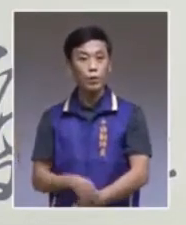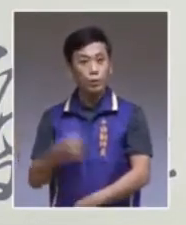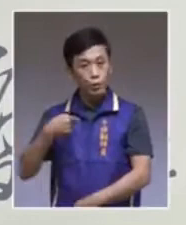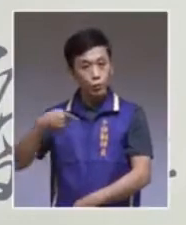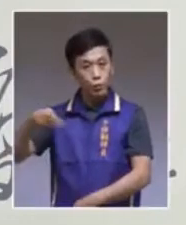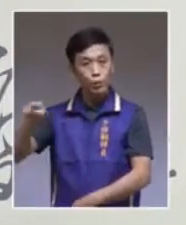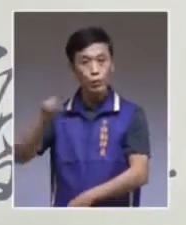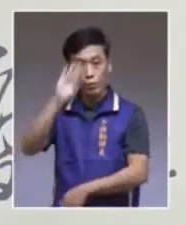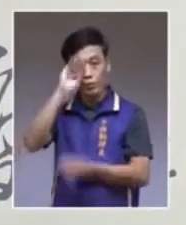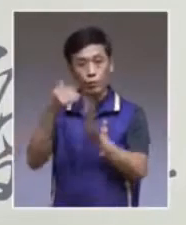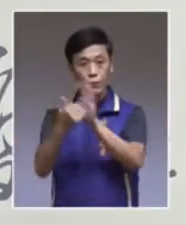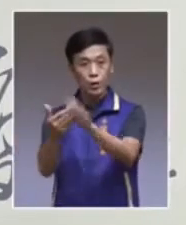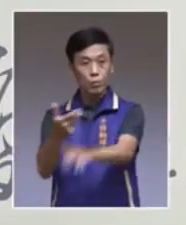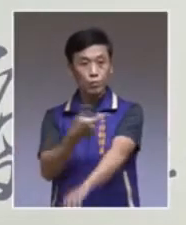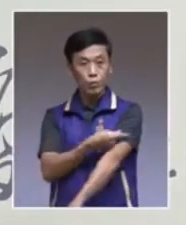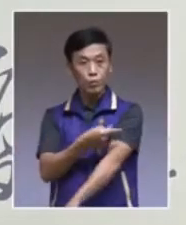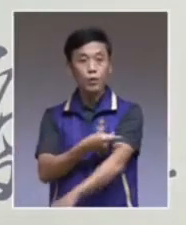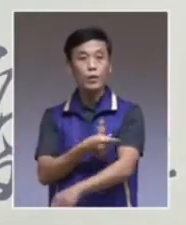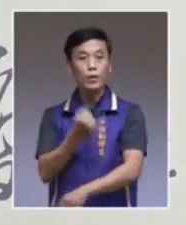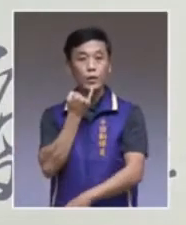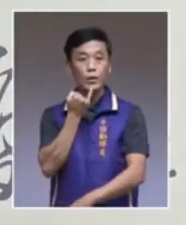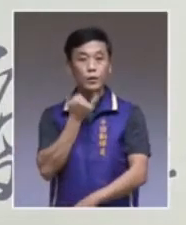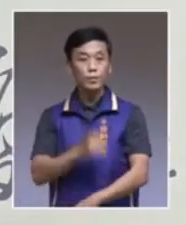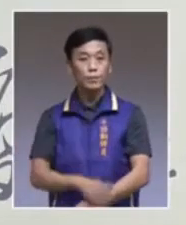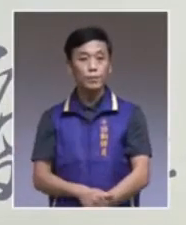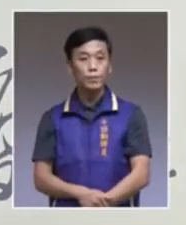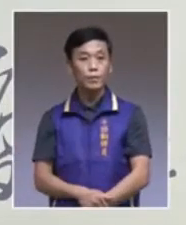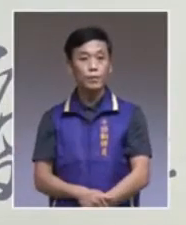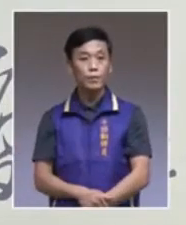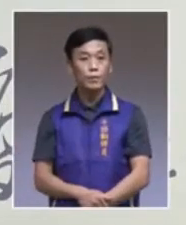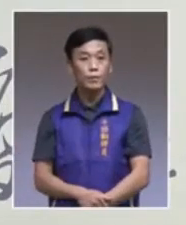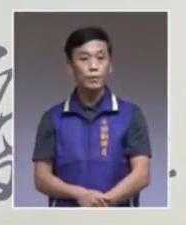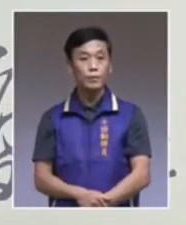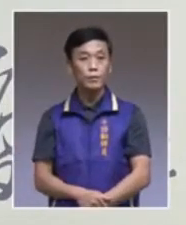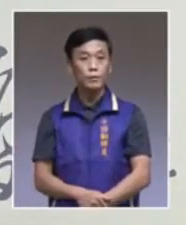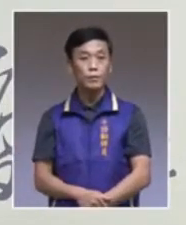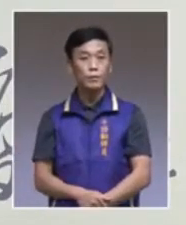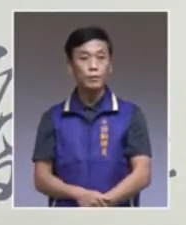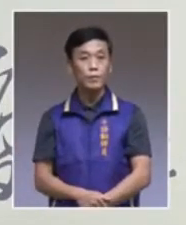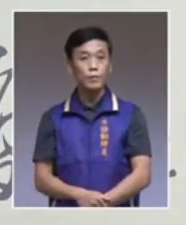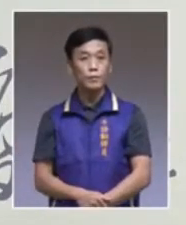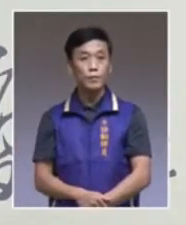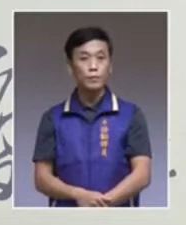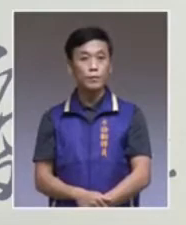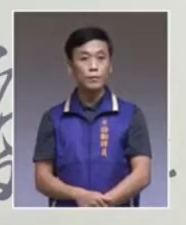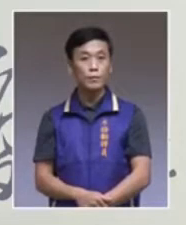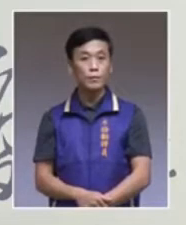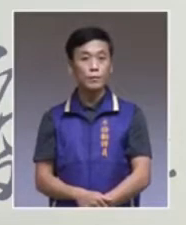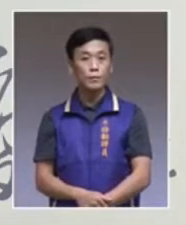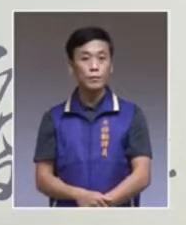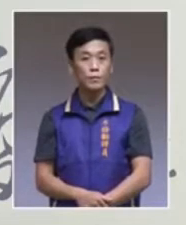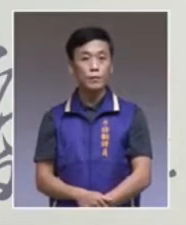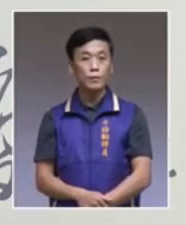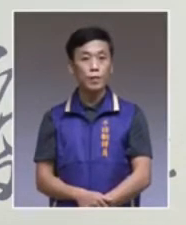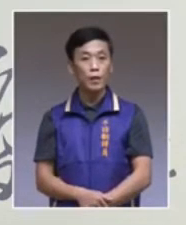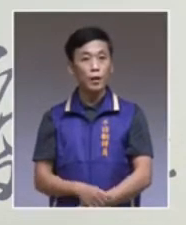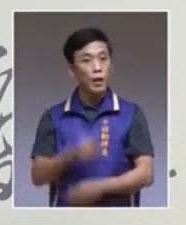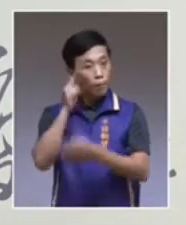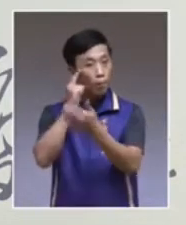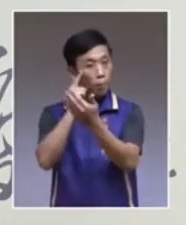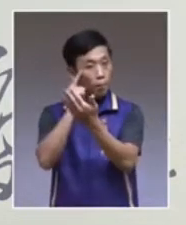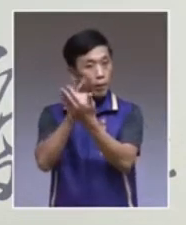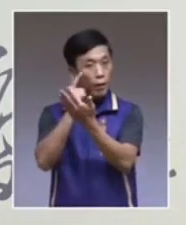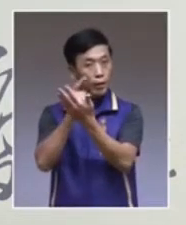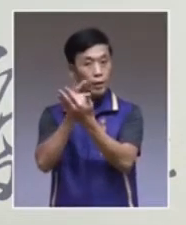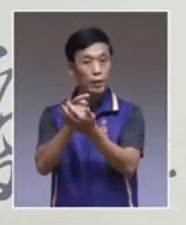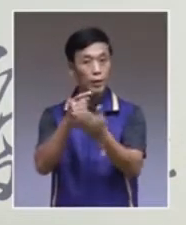进行接种的服务但是不太可能说 这个每天好